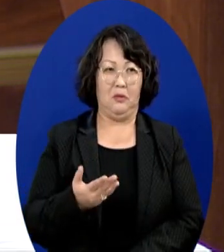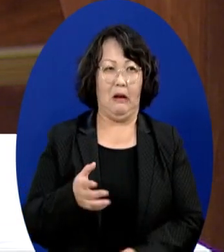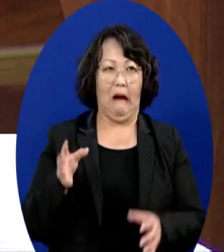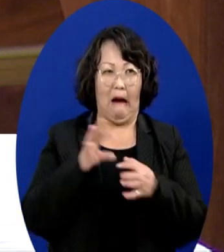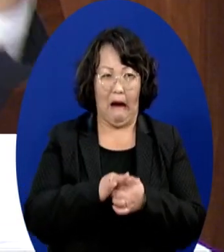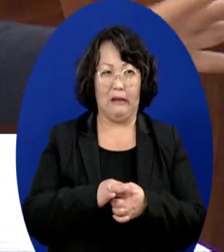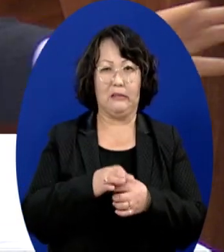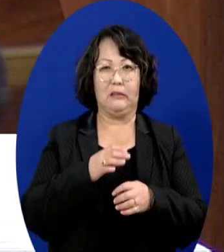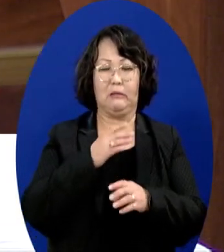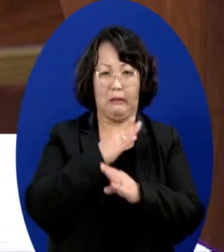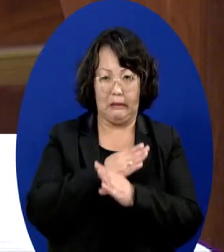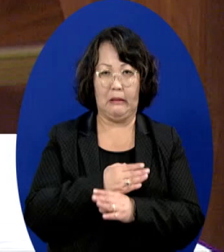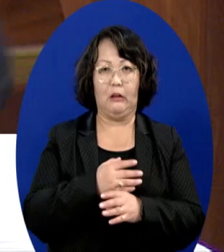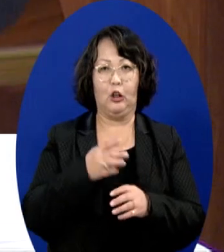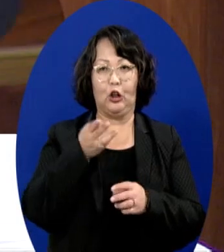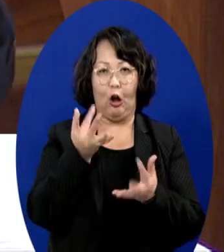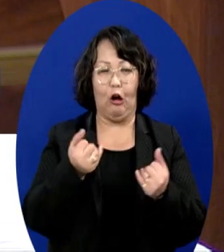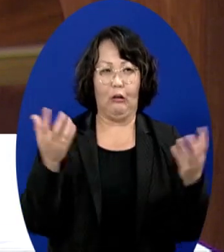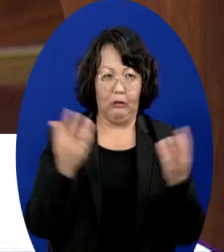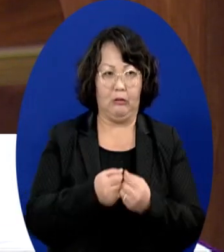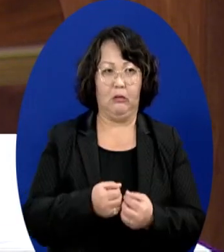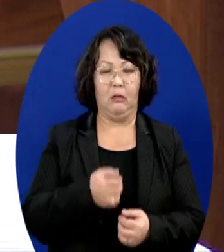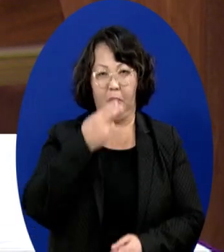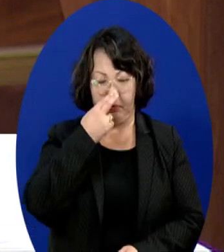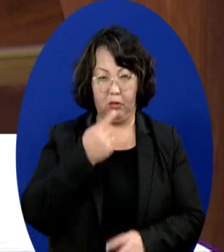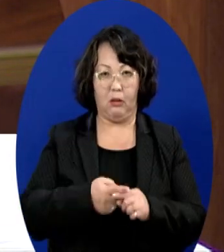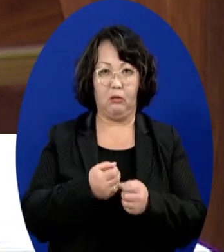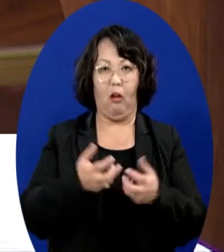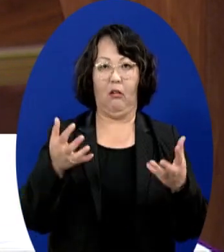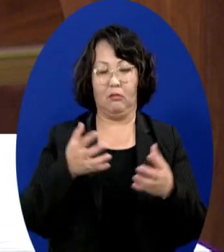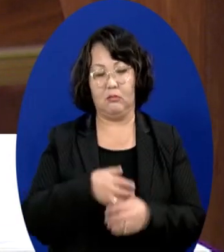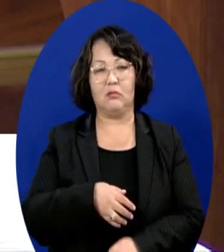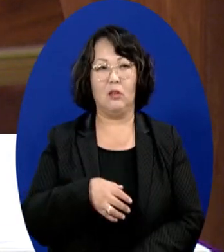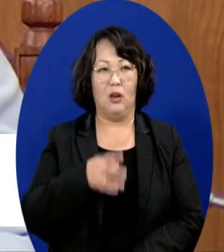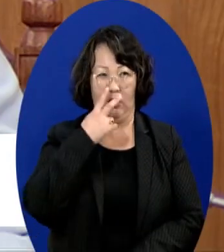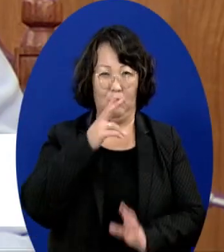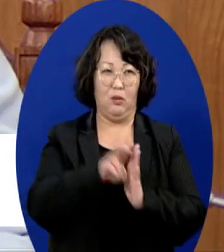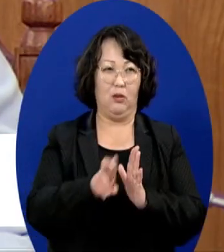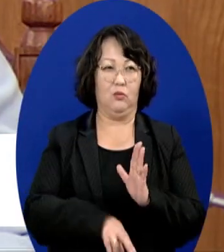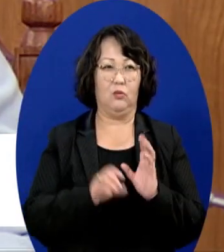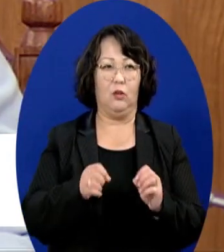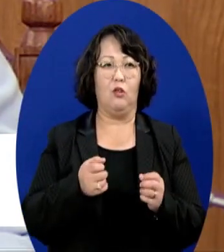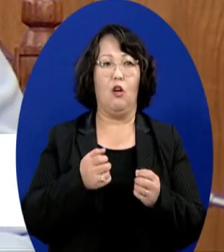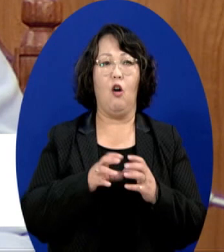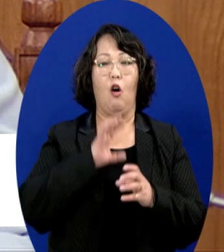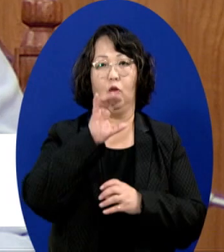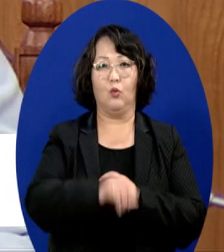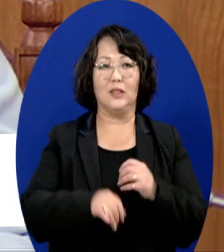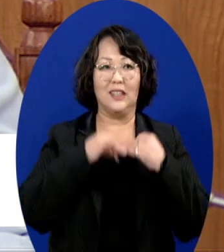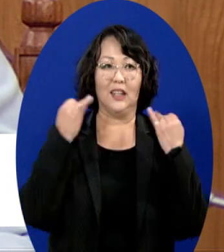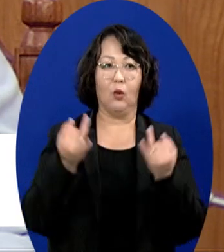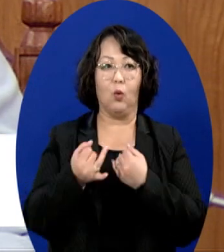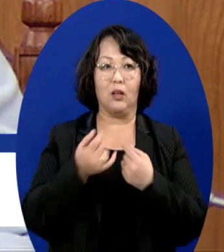хаасан, боосон, тоогийн багсгсан, тоогийн ихсгсэн ингээд боломжгүй болгоод байна. Нилээд олон улсын парламентууд бол гишүүн